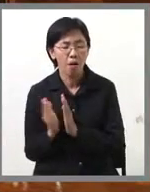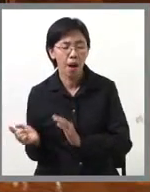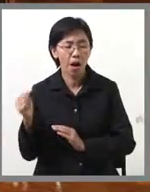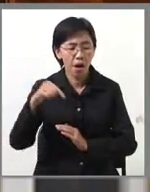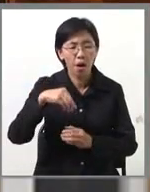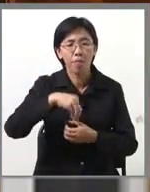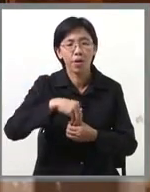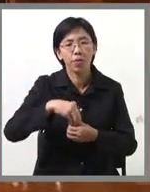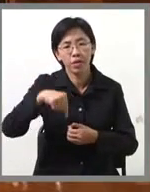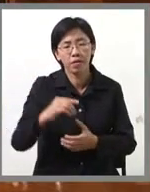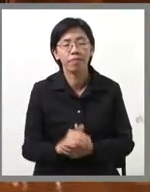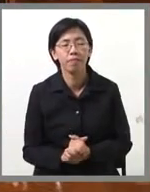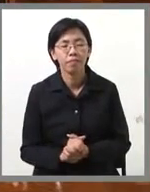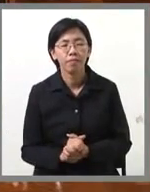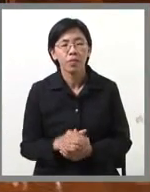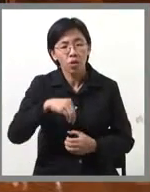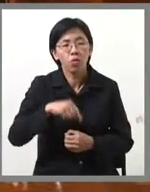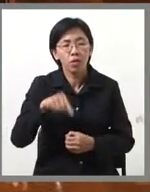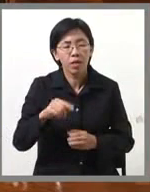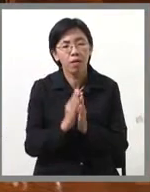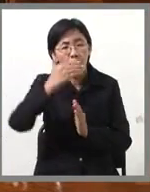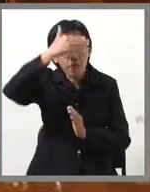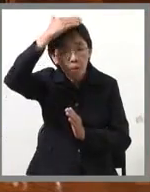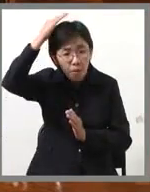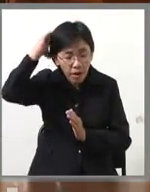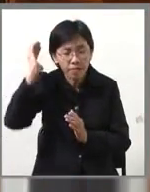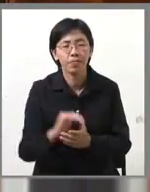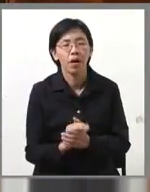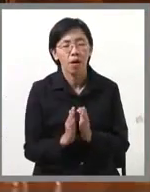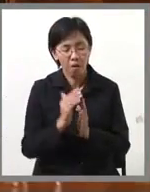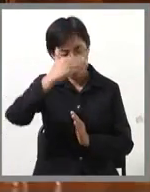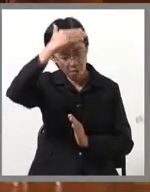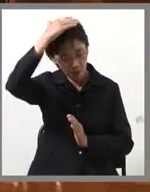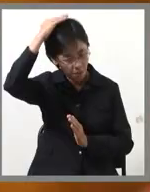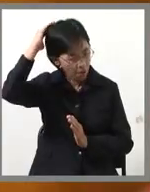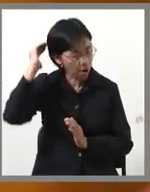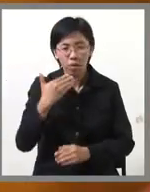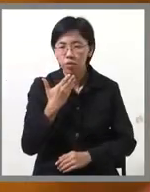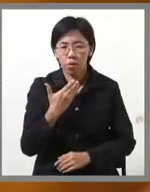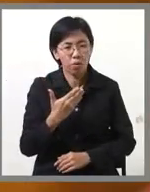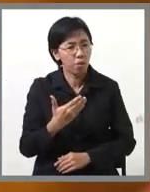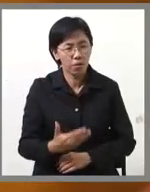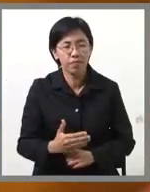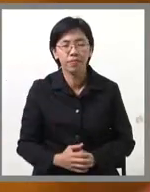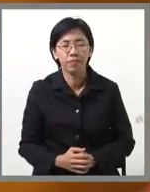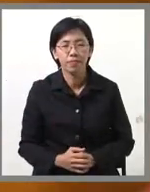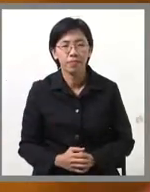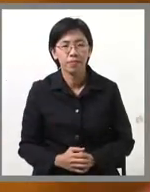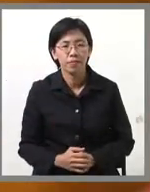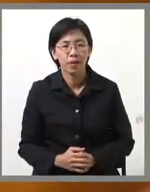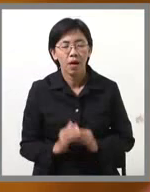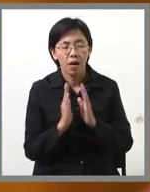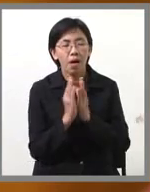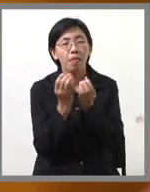ที่นี่แล้วก็ตั้งใจว่าบวชพอตั้งใจบวชก็เอาจริงเลยว่าง่ายนะสร้างพระธ